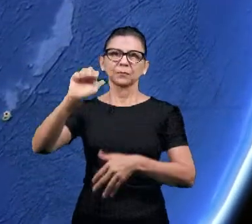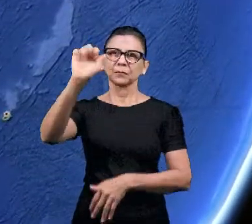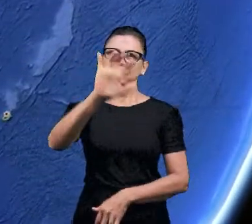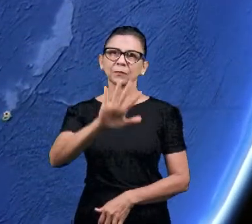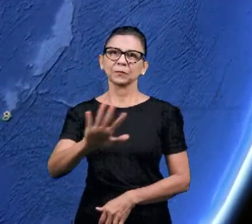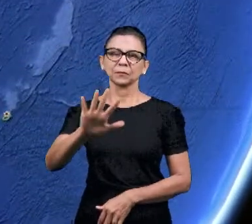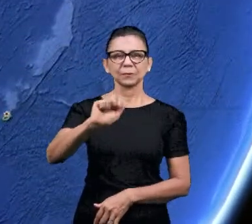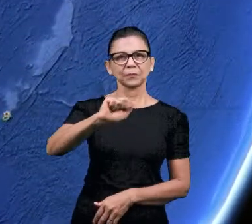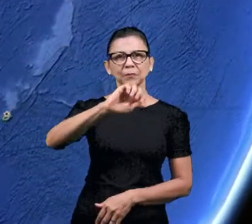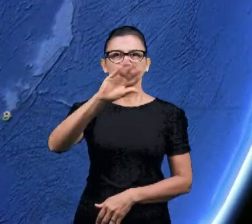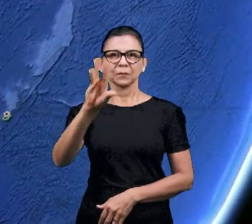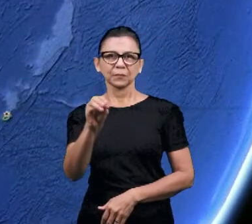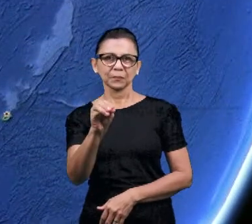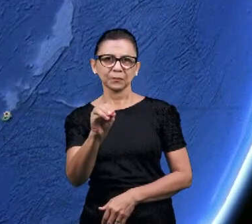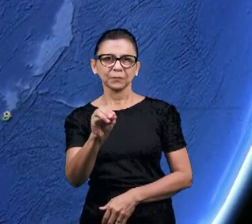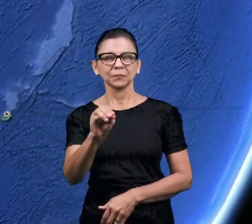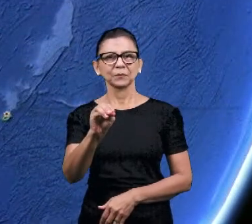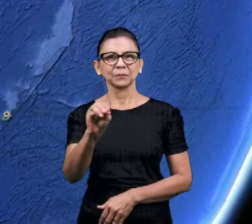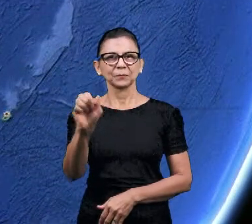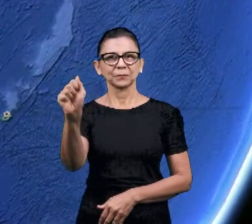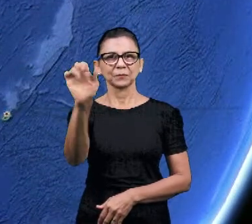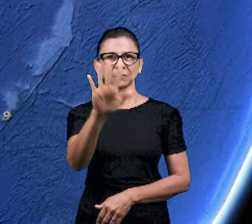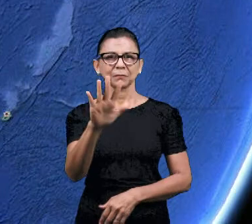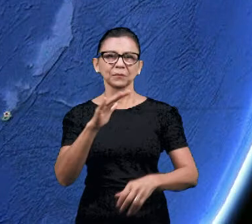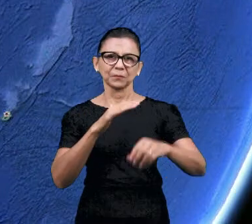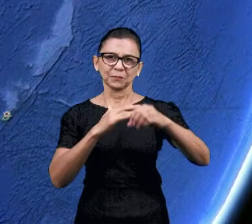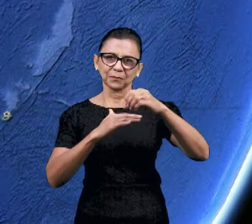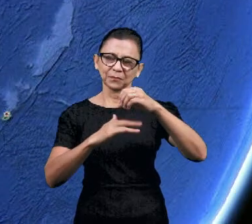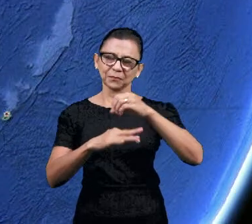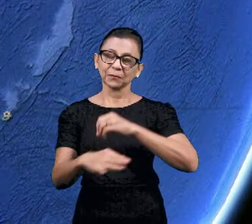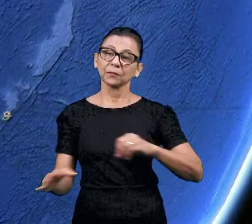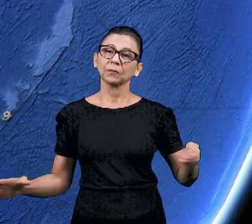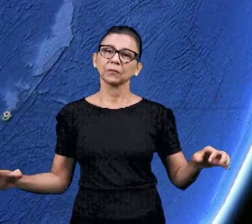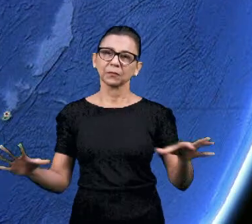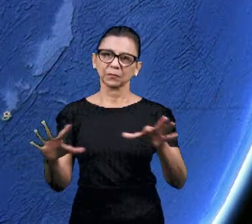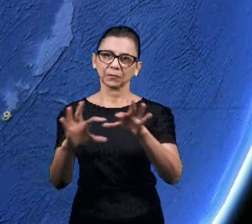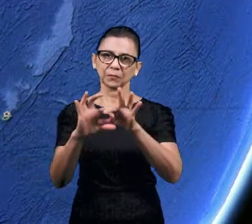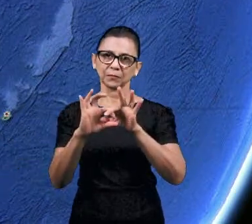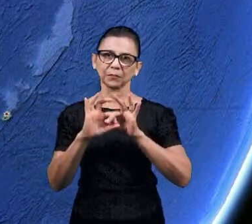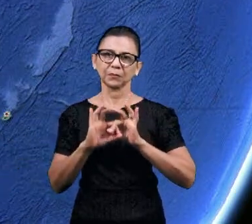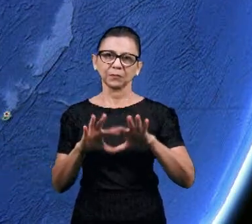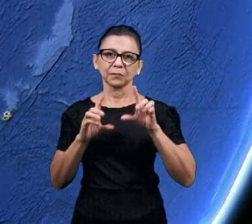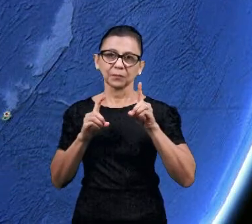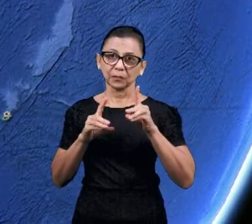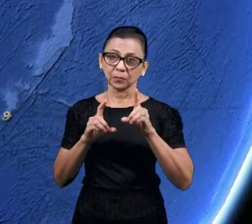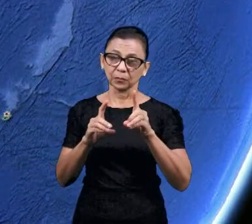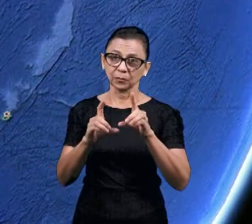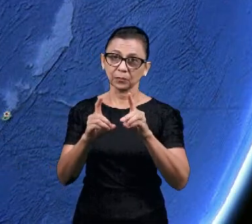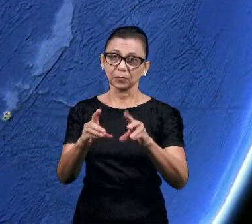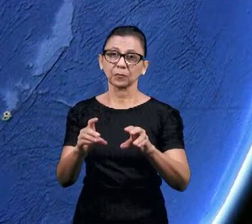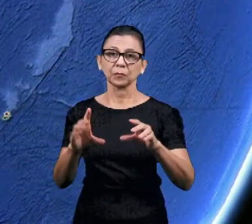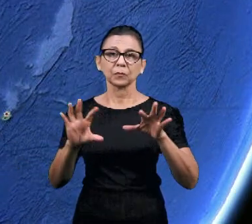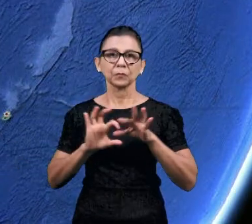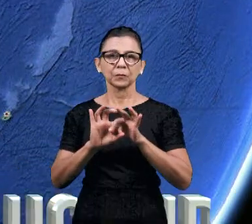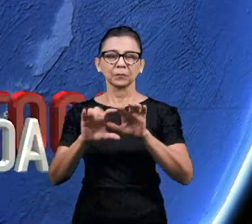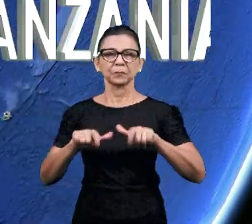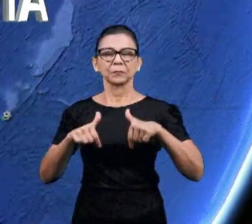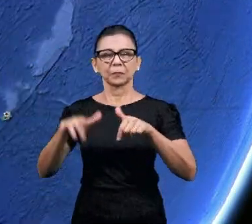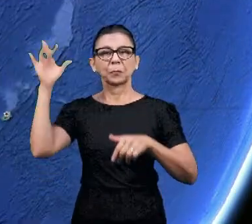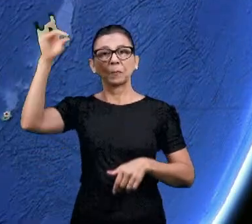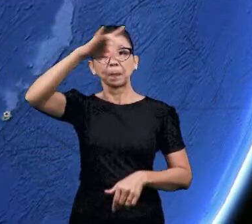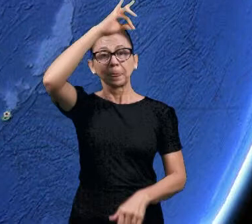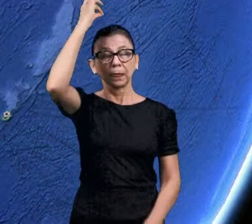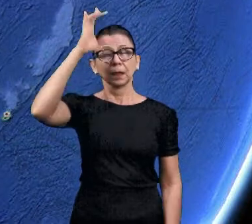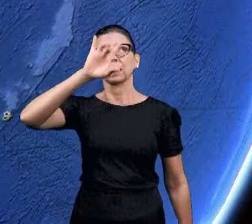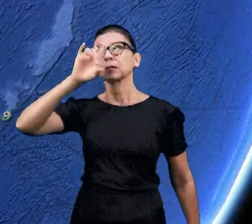Europe, Afrique, Asie et Océanie, connectées par la même doctrine, par la direction du Saint-Esprit de